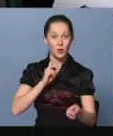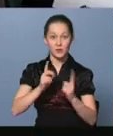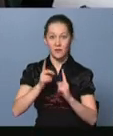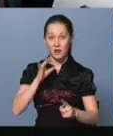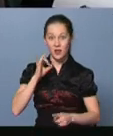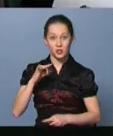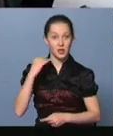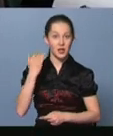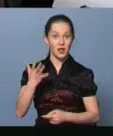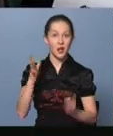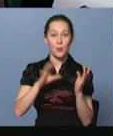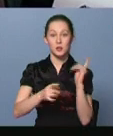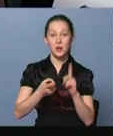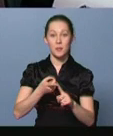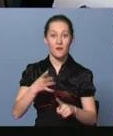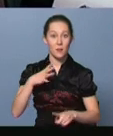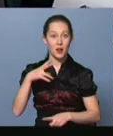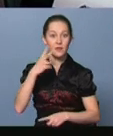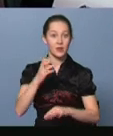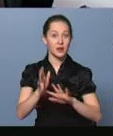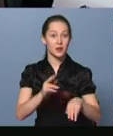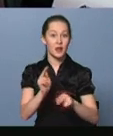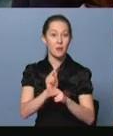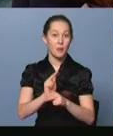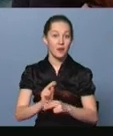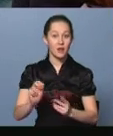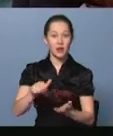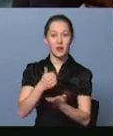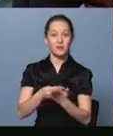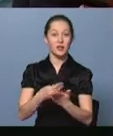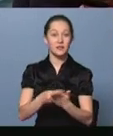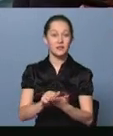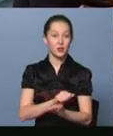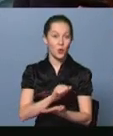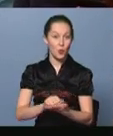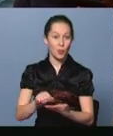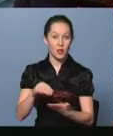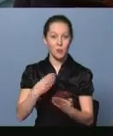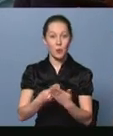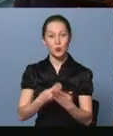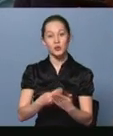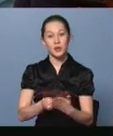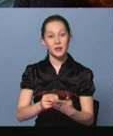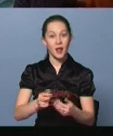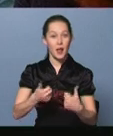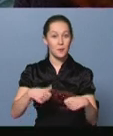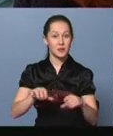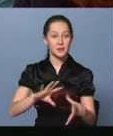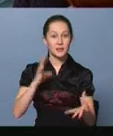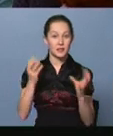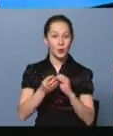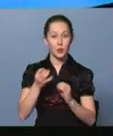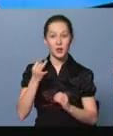у парламентариев было 2 недели на внесение поправок в главный финансовый документ республики. Бюджетная комиссия подвела итоги. И так